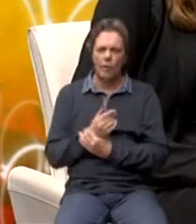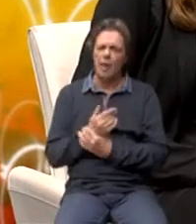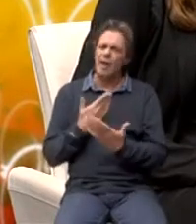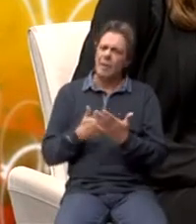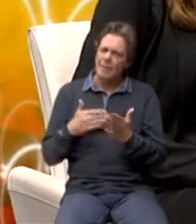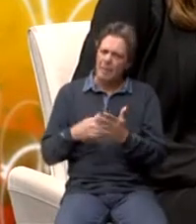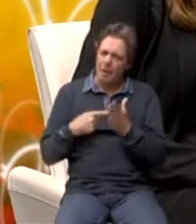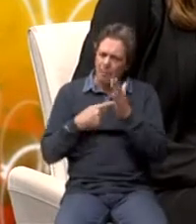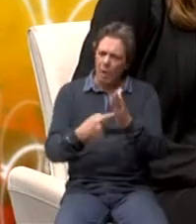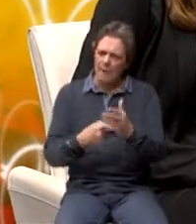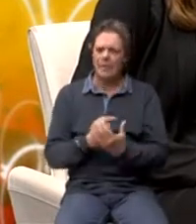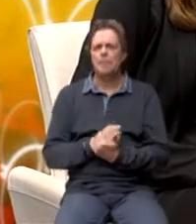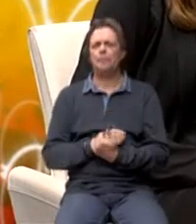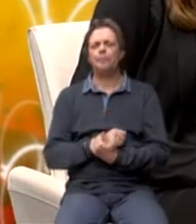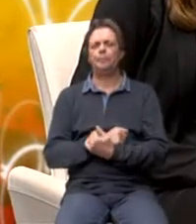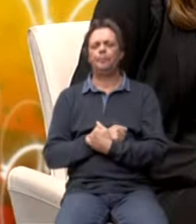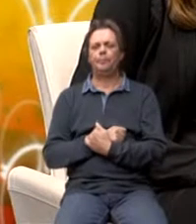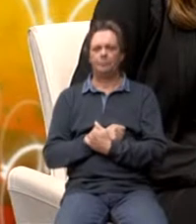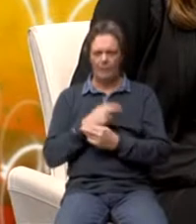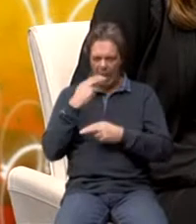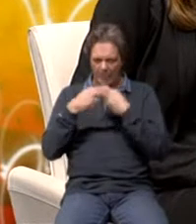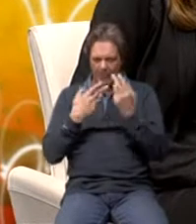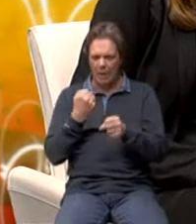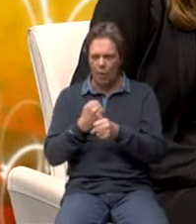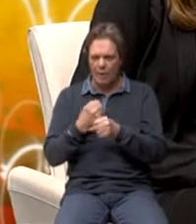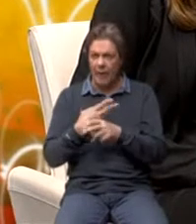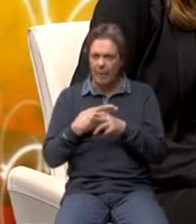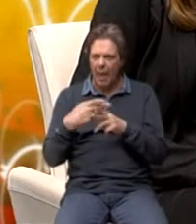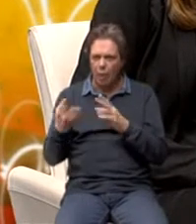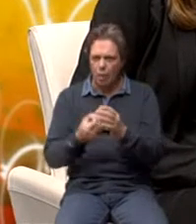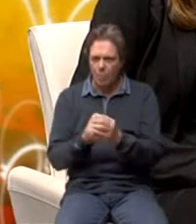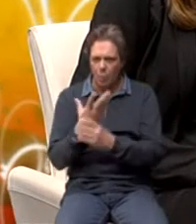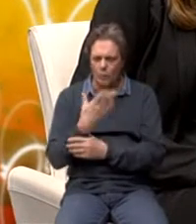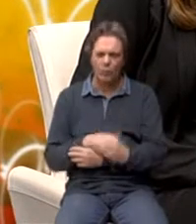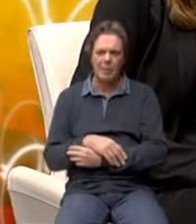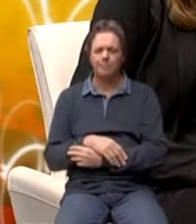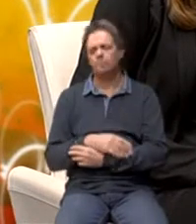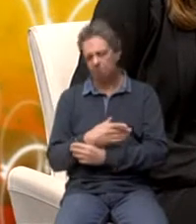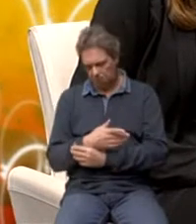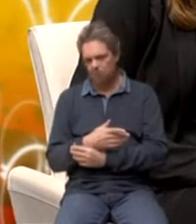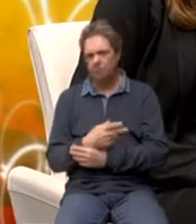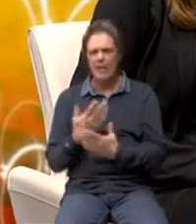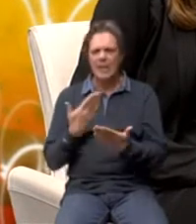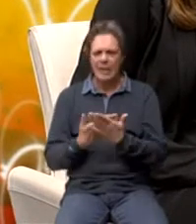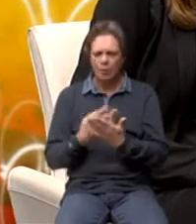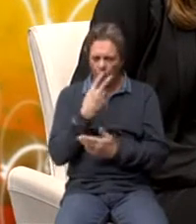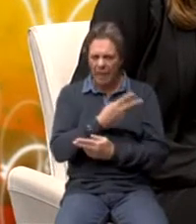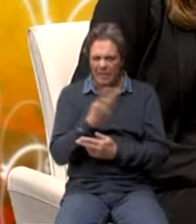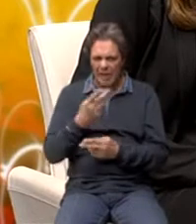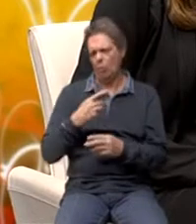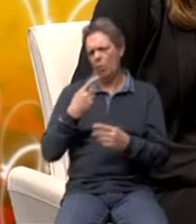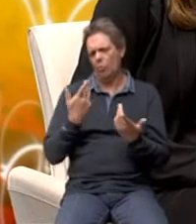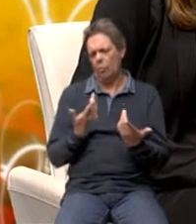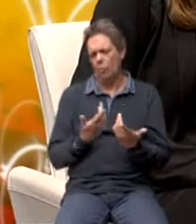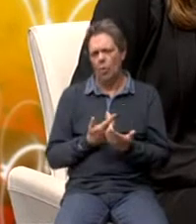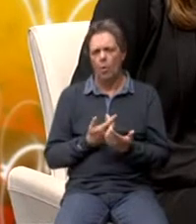trebali pokazati analize koje se rade na ekološkim proizvodima, tim prije, što je evidentno iz zadnjeg